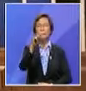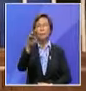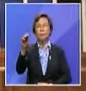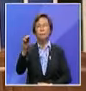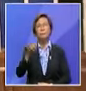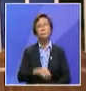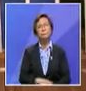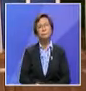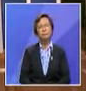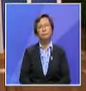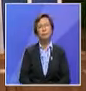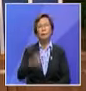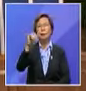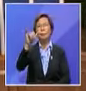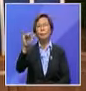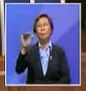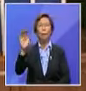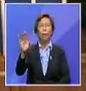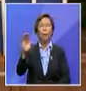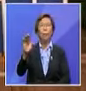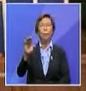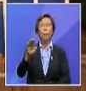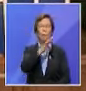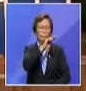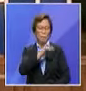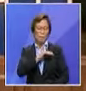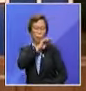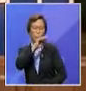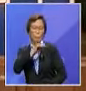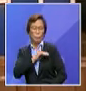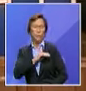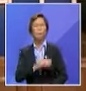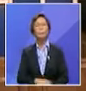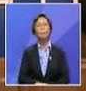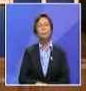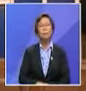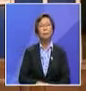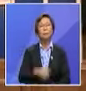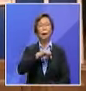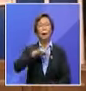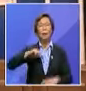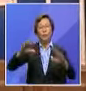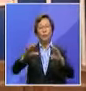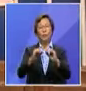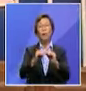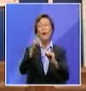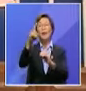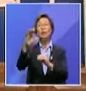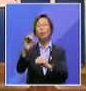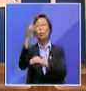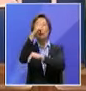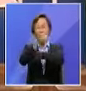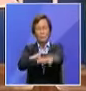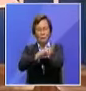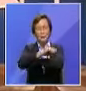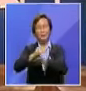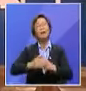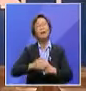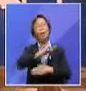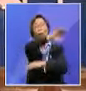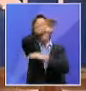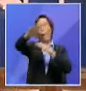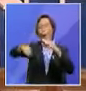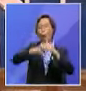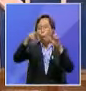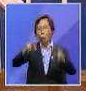Multimedia. Yang Berhormat Ahli Jemaah Menteri. Yang Berhormat Ahli Mesyuarat Kerajaan Negeri. Seterusnya